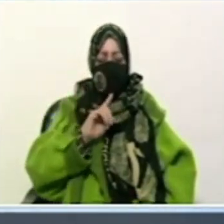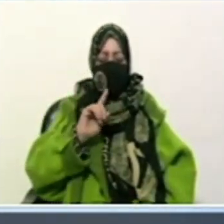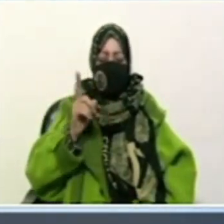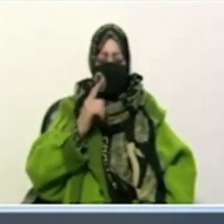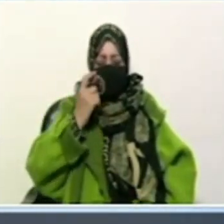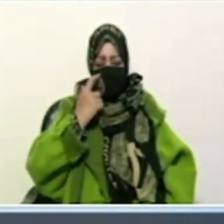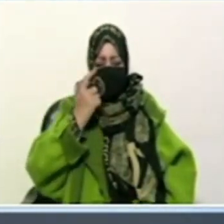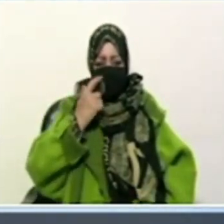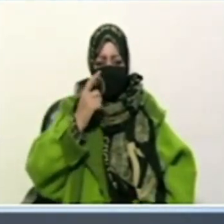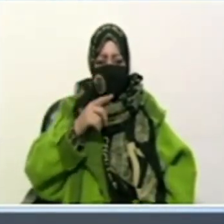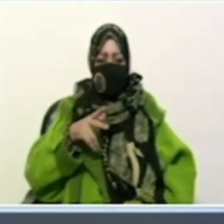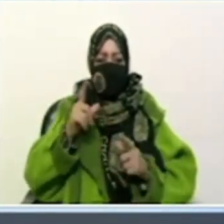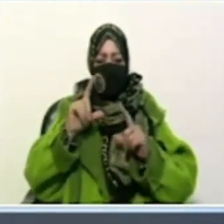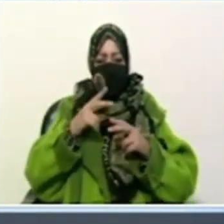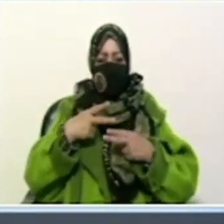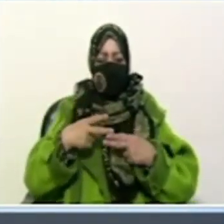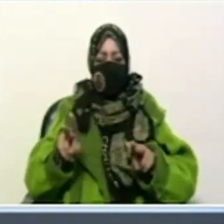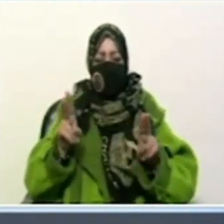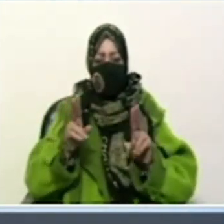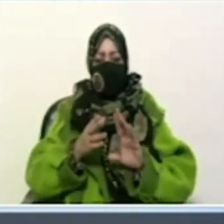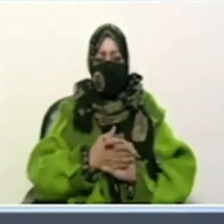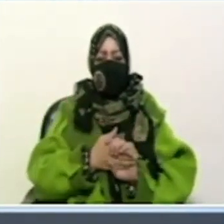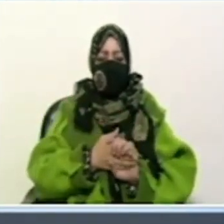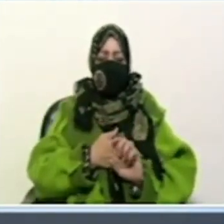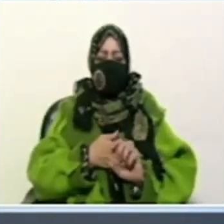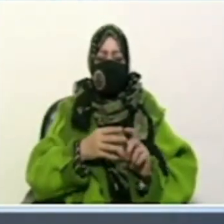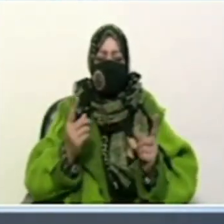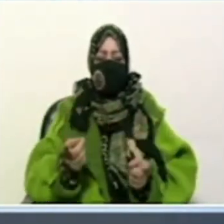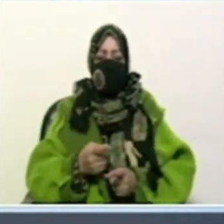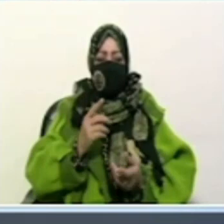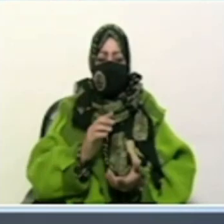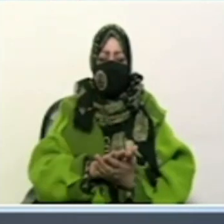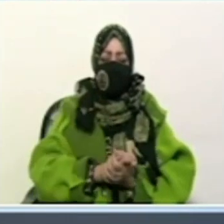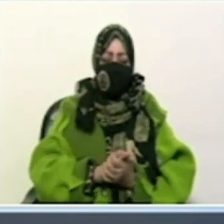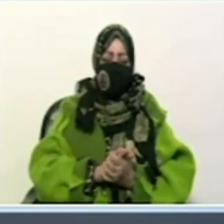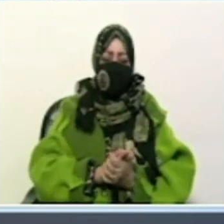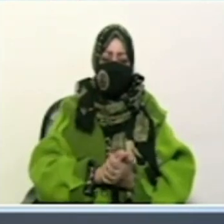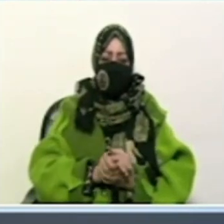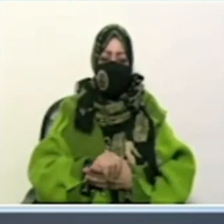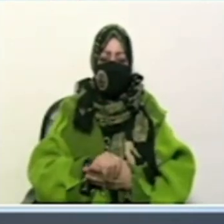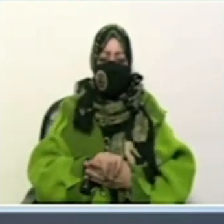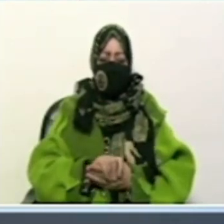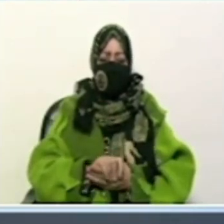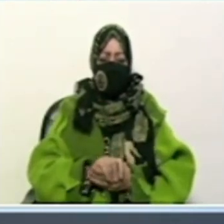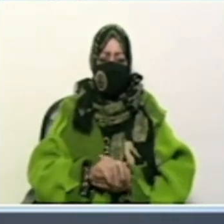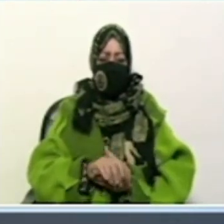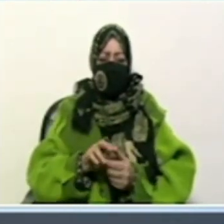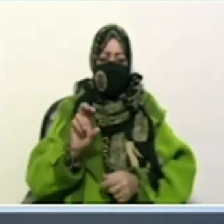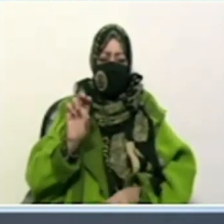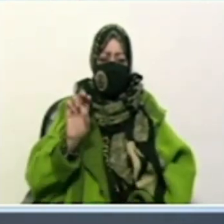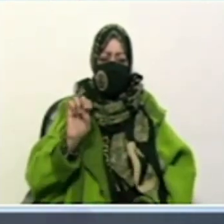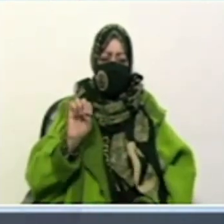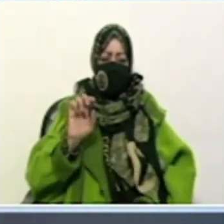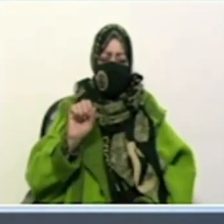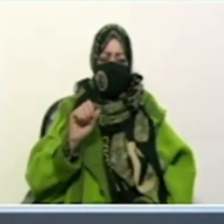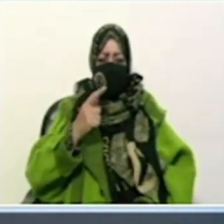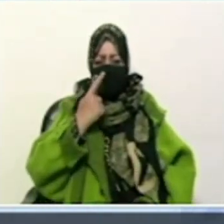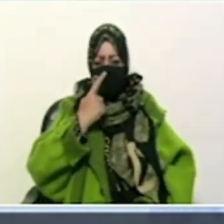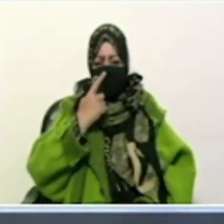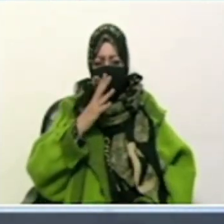أو العنبرة هي من النباتات، والنبات وكل نبات عندنا هو طاهر، والأصل